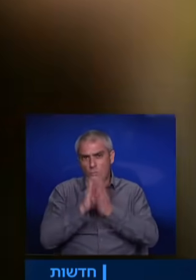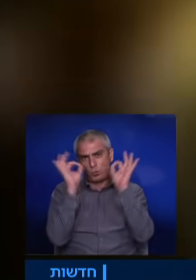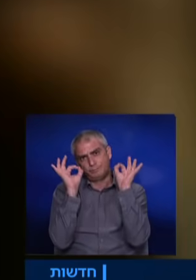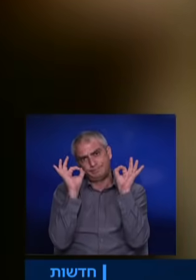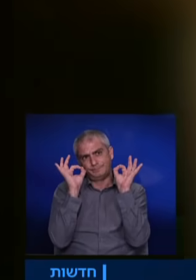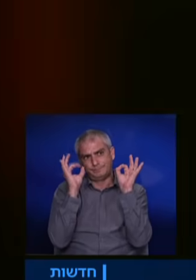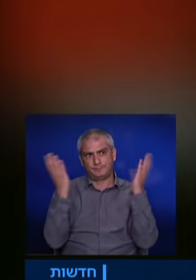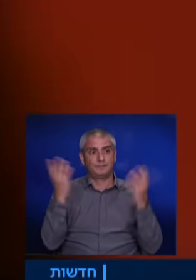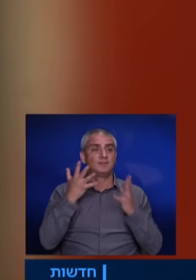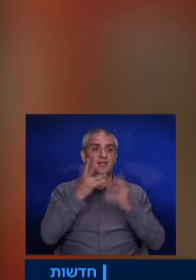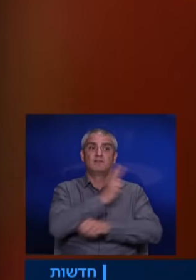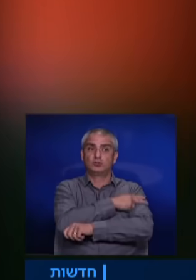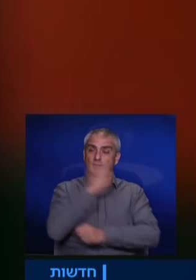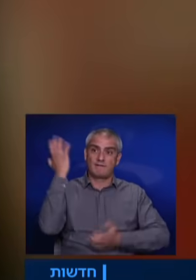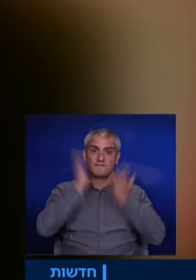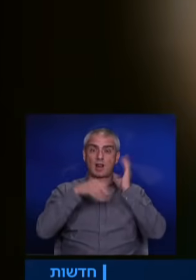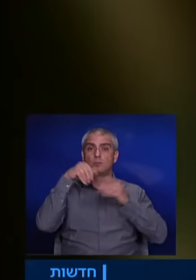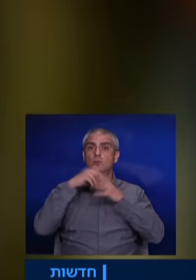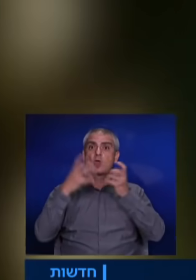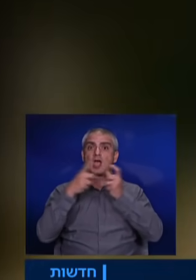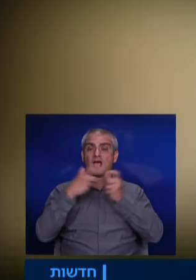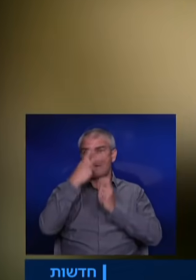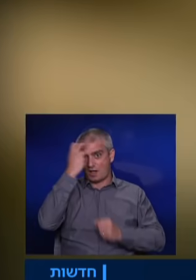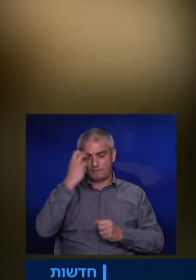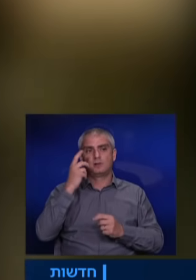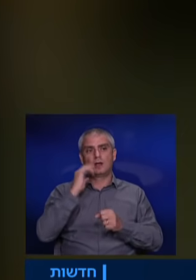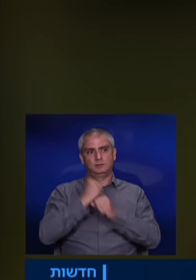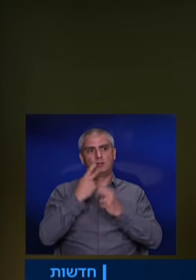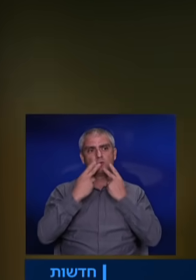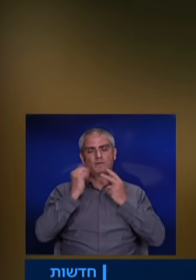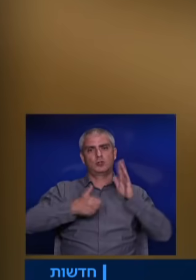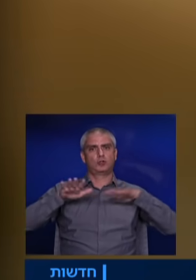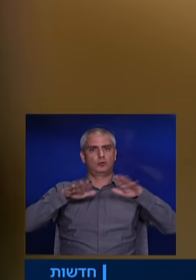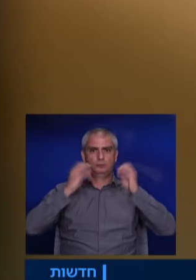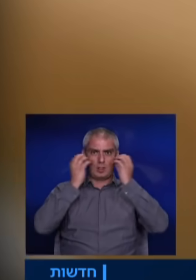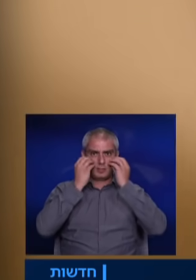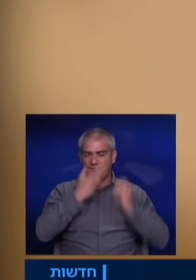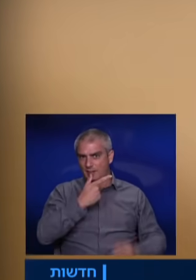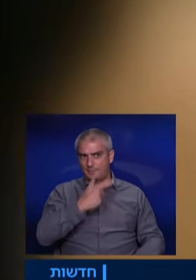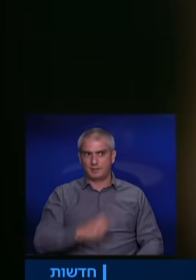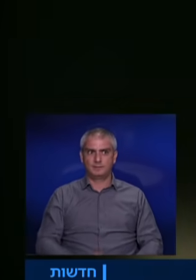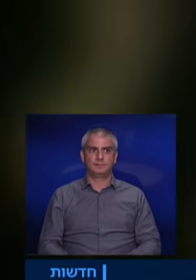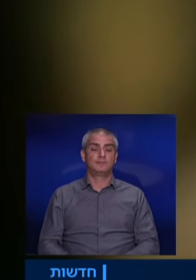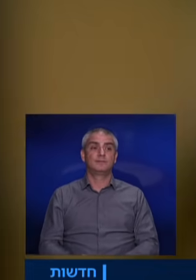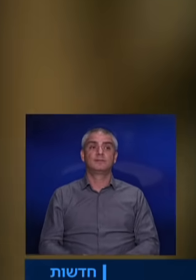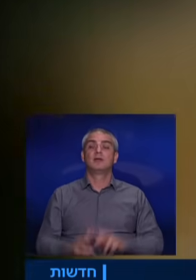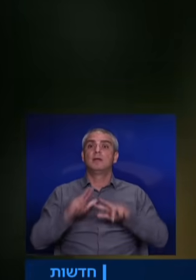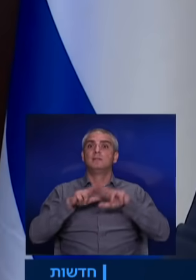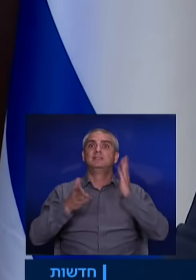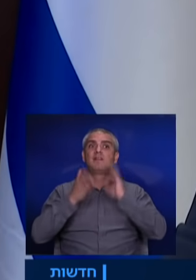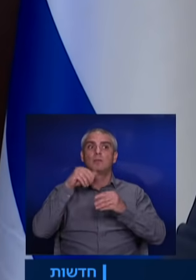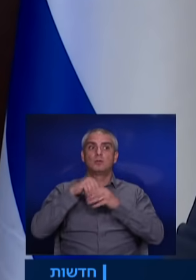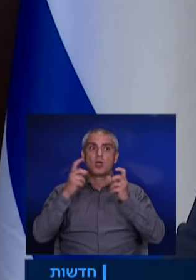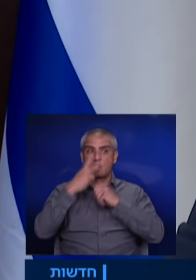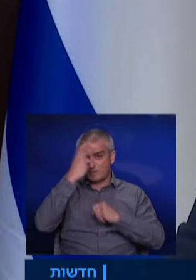כלום. תקיפת השוטרים והאלימות בחברה הערבית הובילה גם לתגובה של ראש הממשלה נפתלי בנט. מצב האלימות בחברה